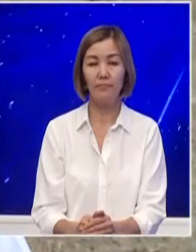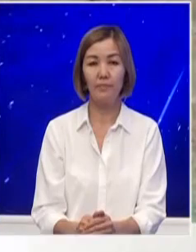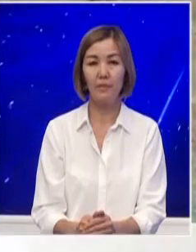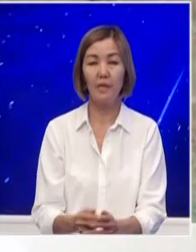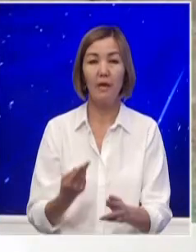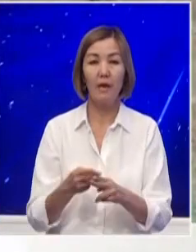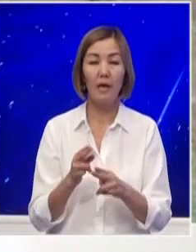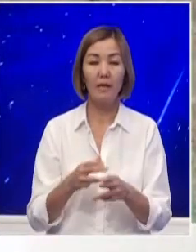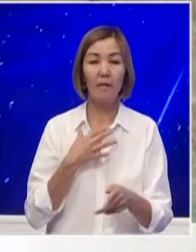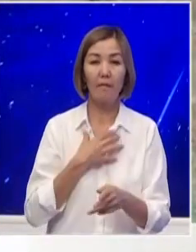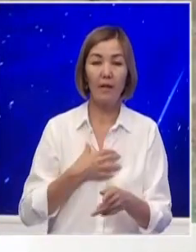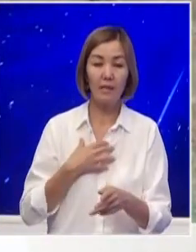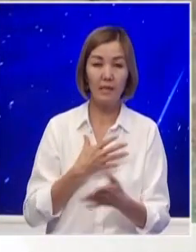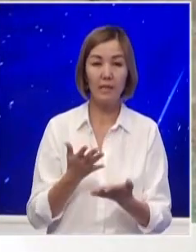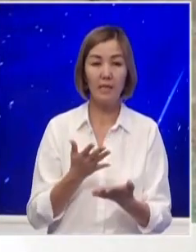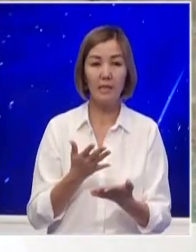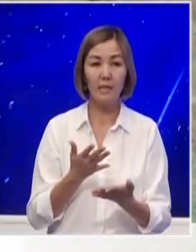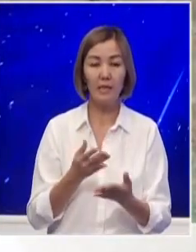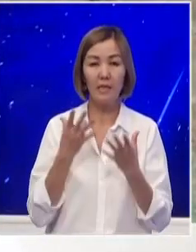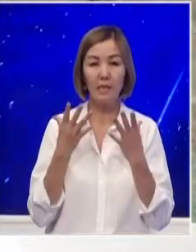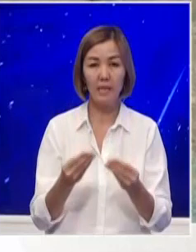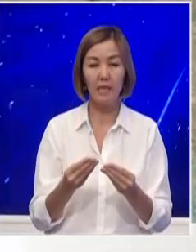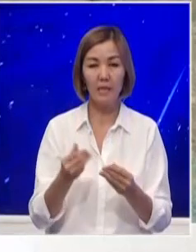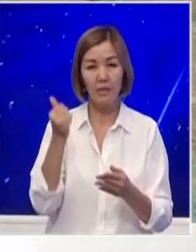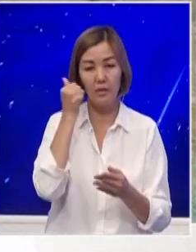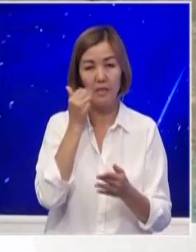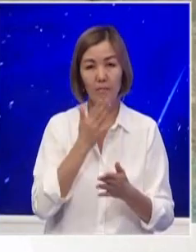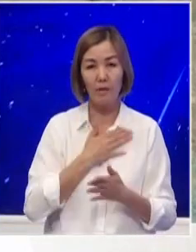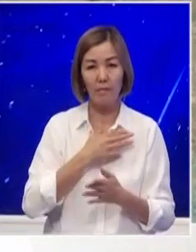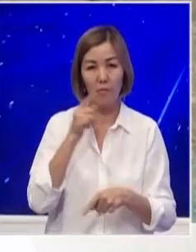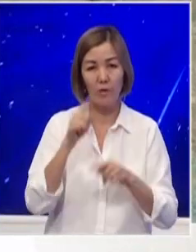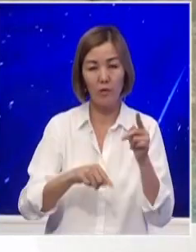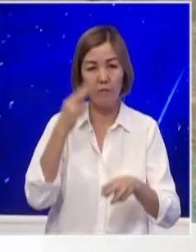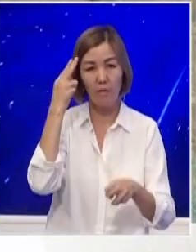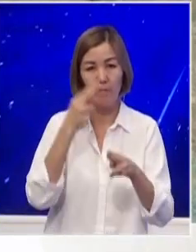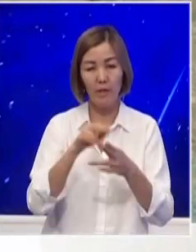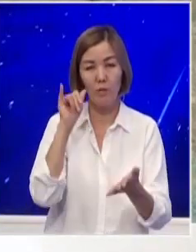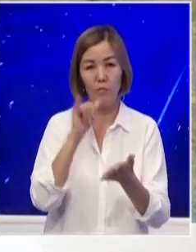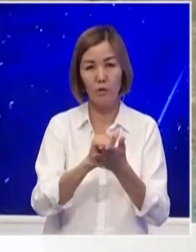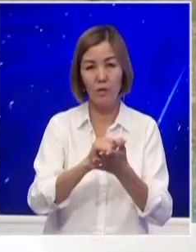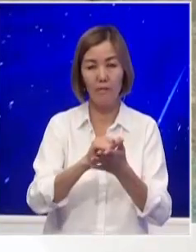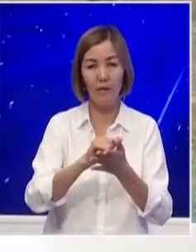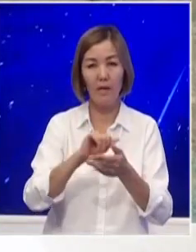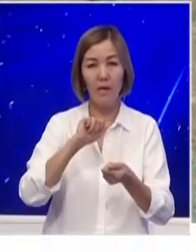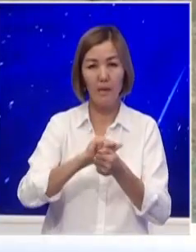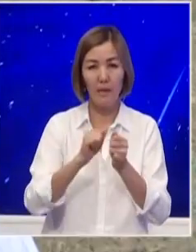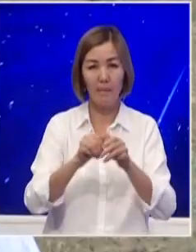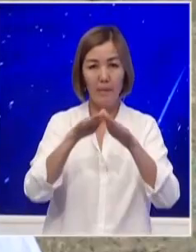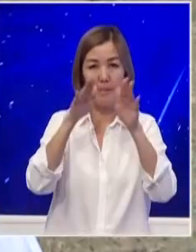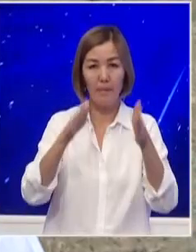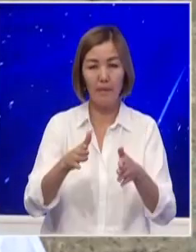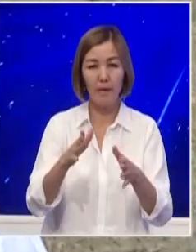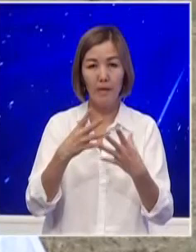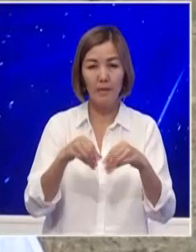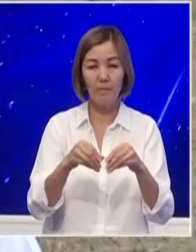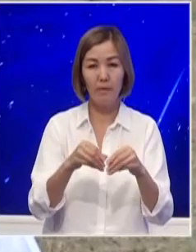Это очень волнительно и трогательно, что в честь памяти моего родного брата установили такой мемориал. Нас в семье было четверо. В